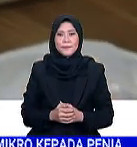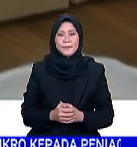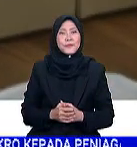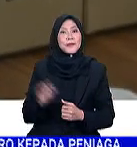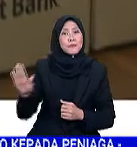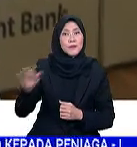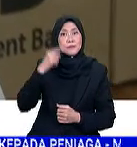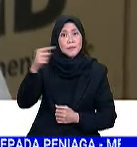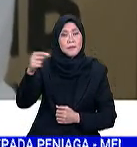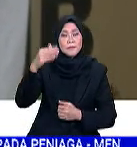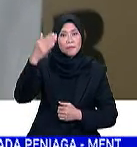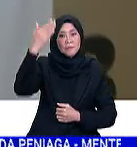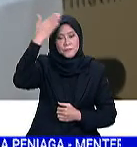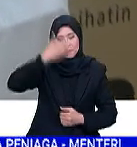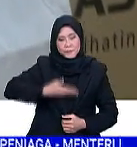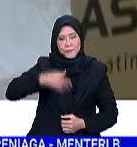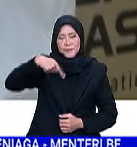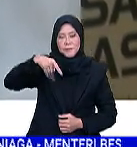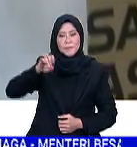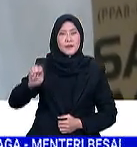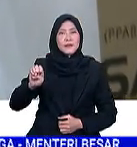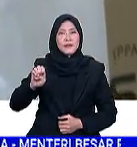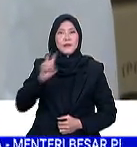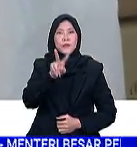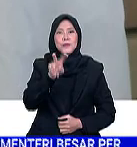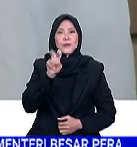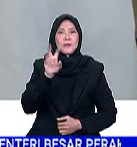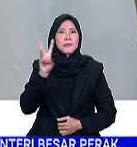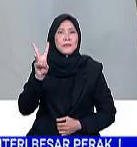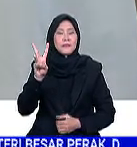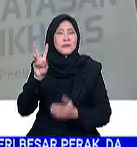Menurut beliau, set PPE bernilai